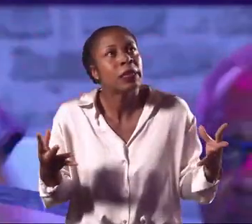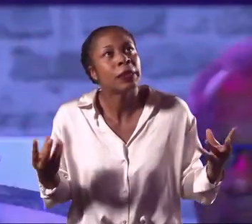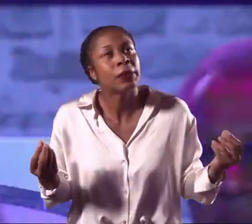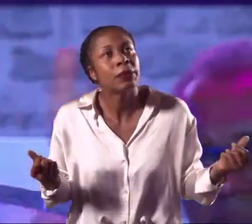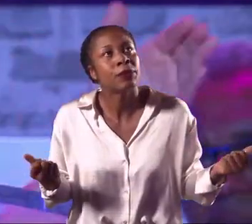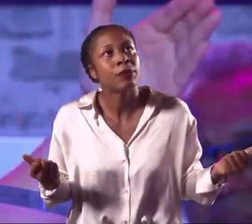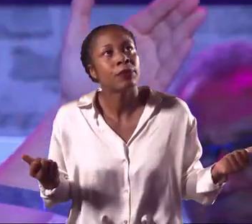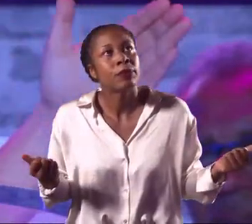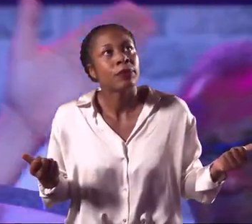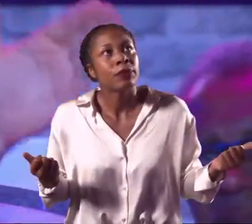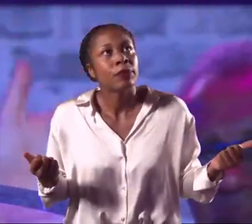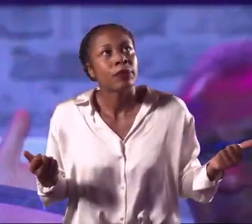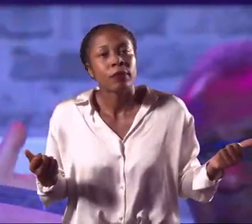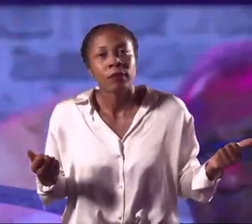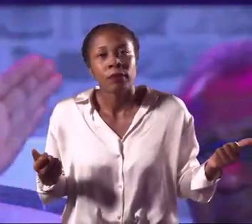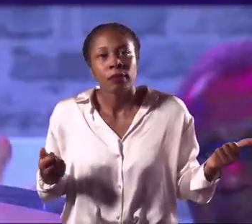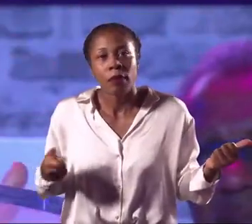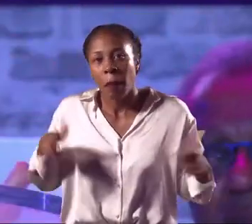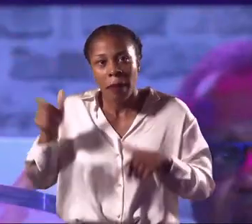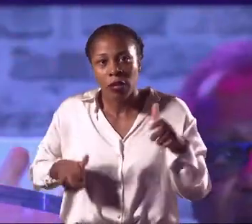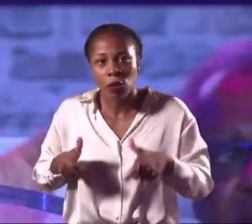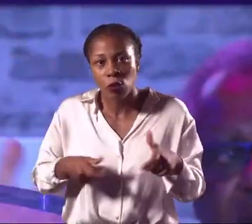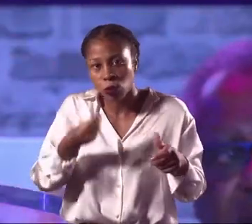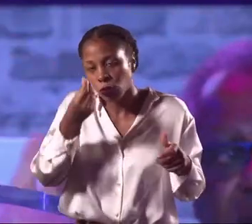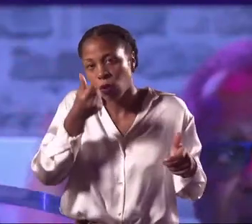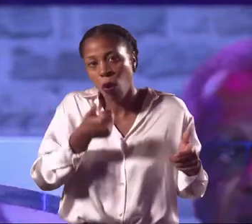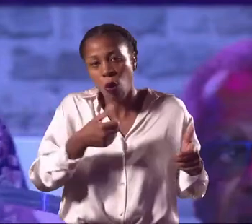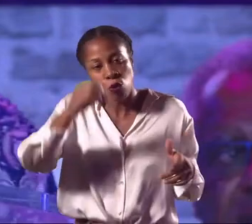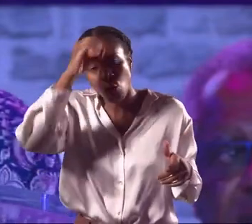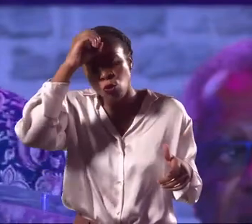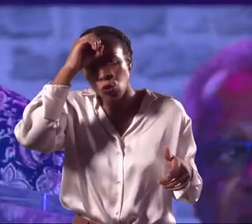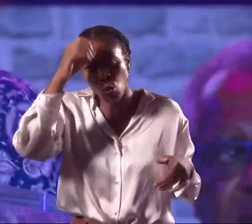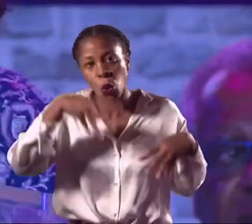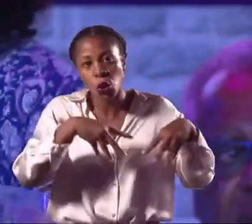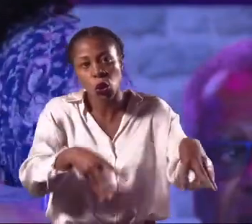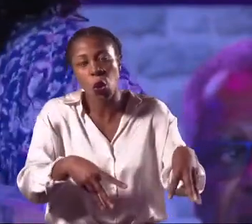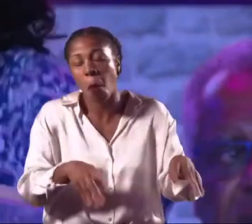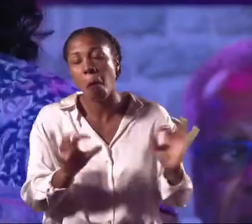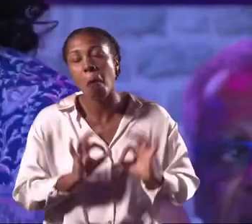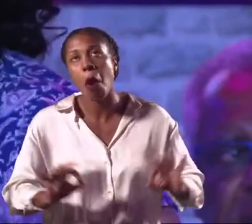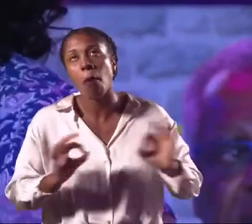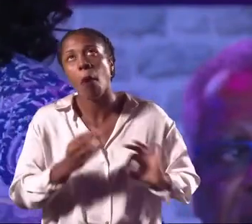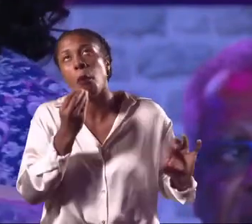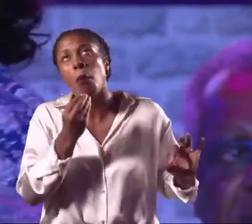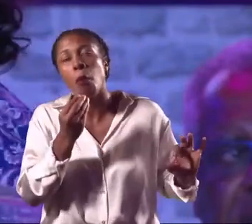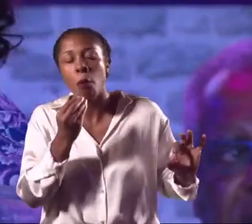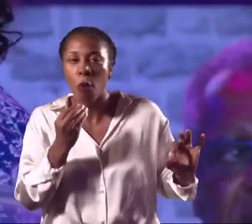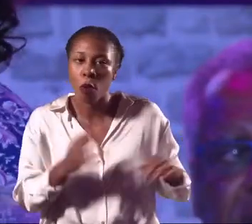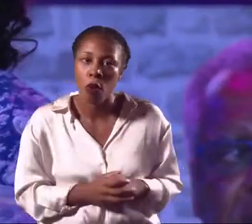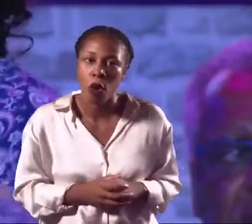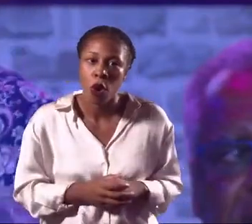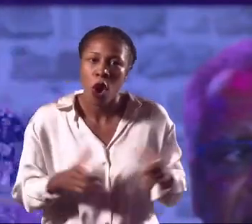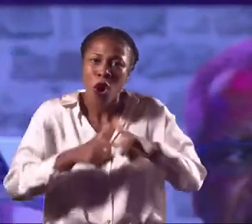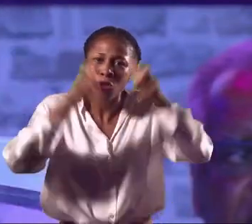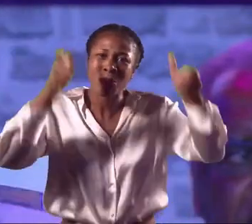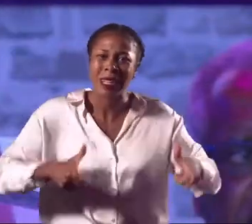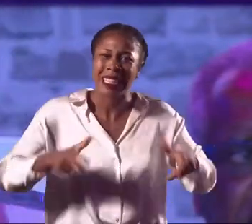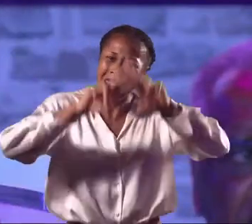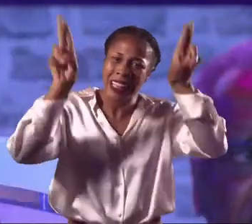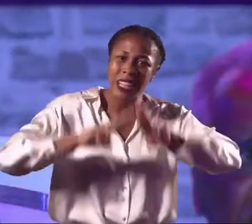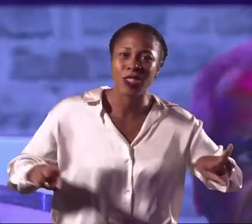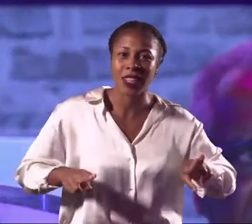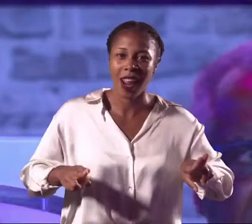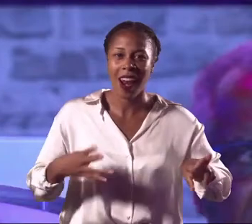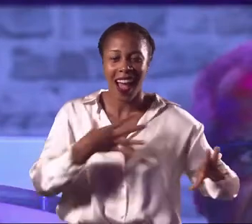tiré aucune leçon de ce qui s'est passé avec le chlordécone. Aucune leçon de multinationales qui s'enrichissent